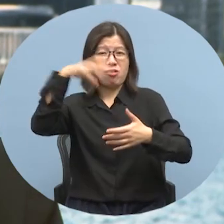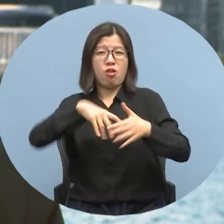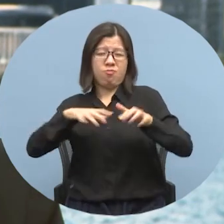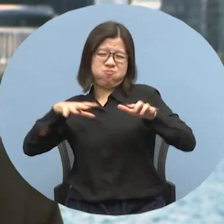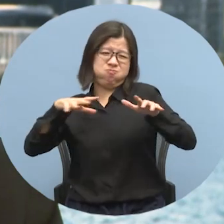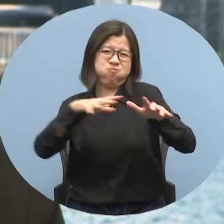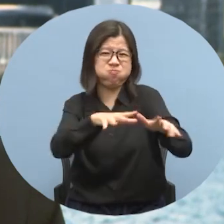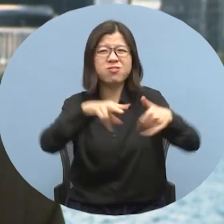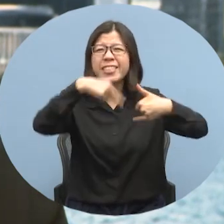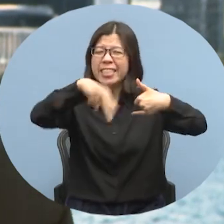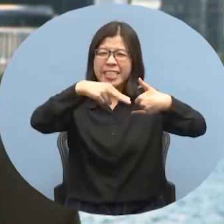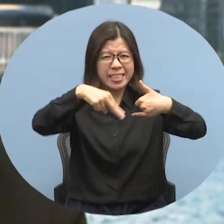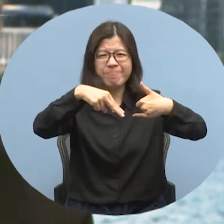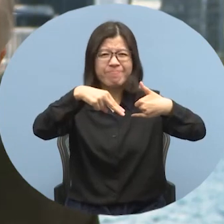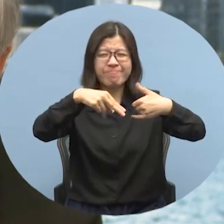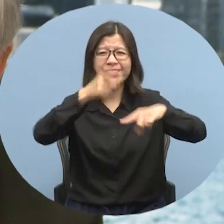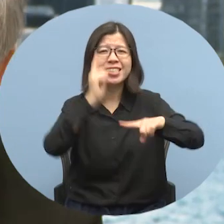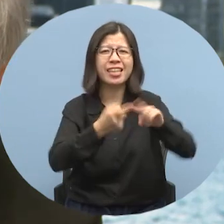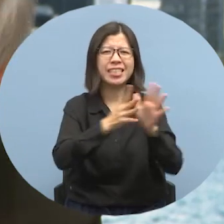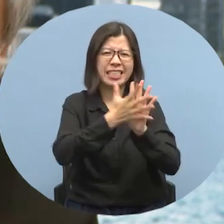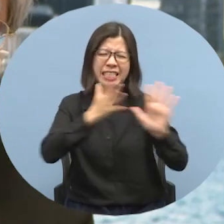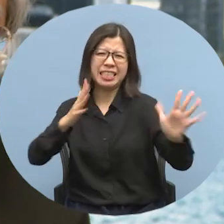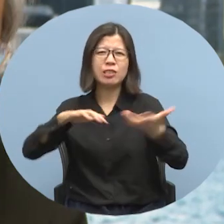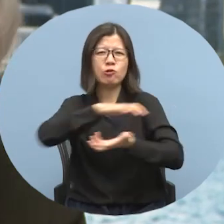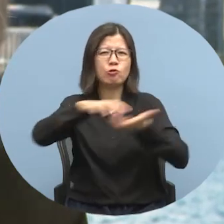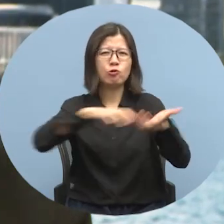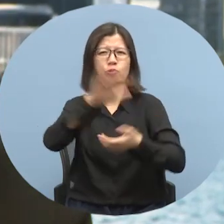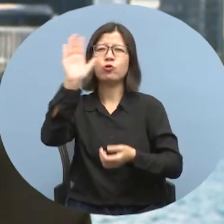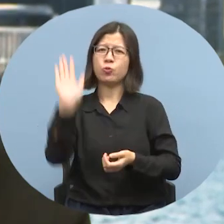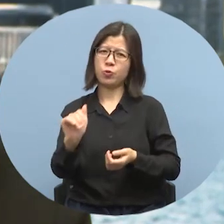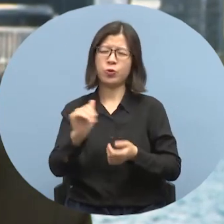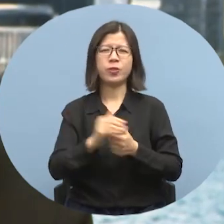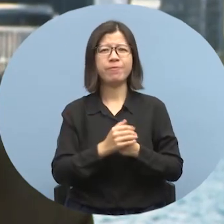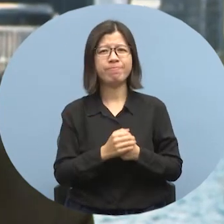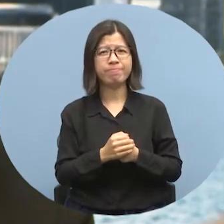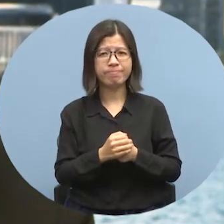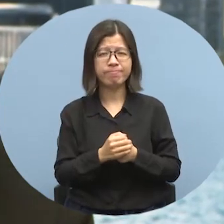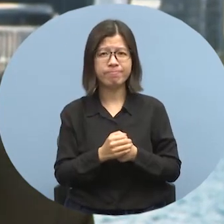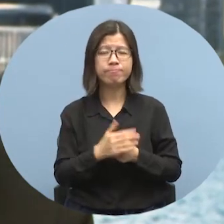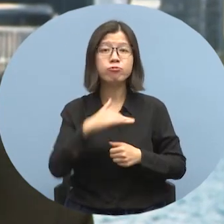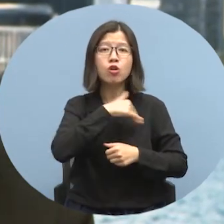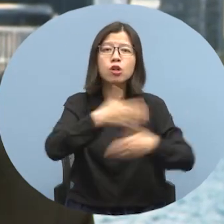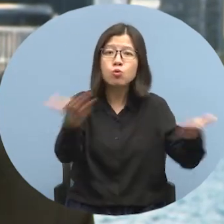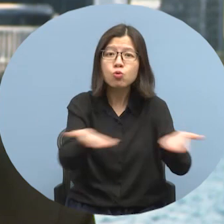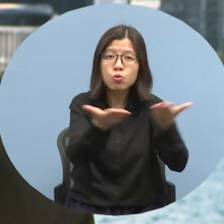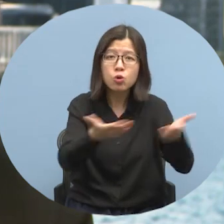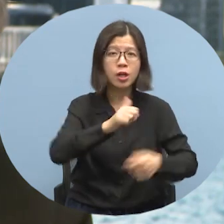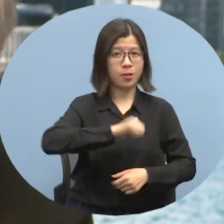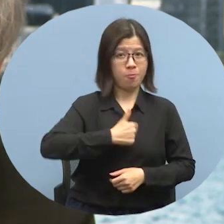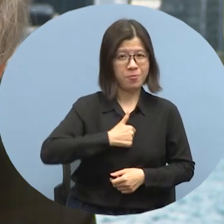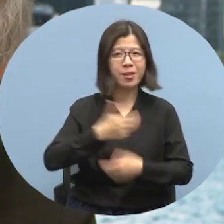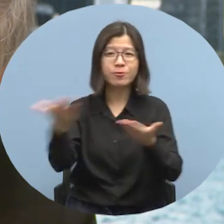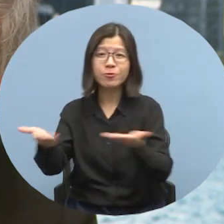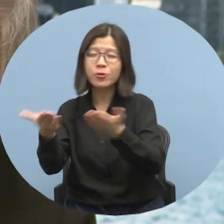嗰個檢測咧，就難免避免會造成咧排長龍啦，出現混亂嘅情況。所以我哋係呼籲僱主同埋外佣